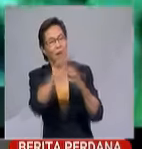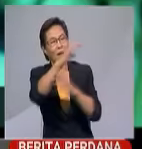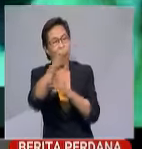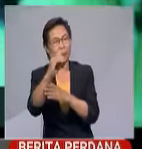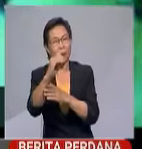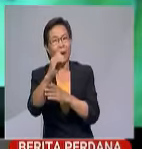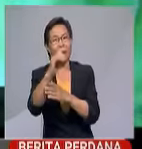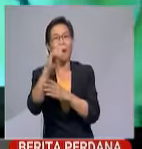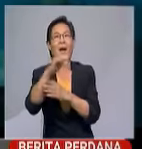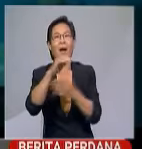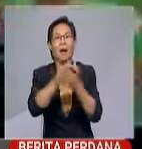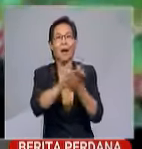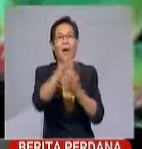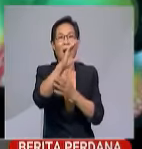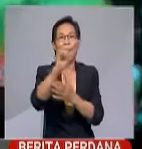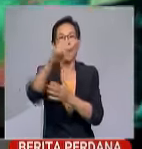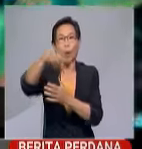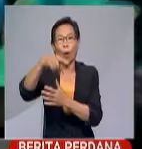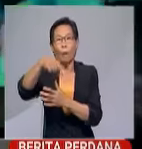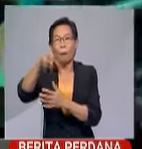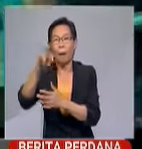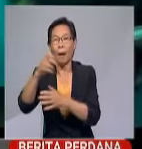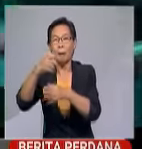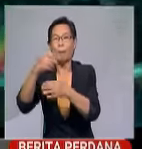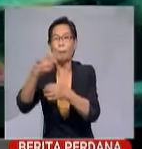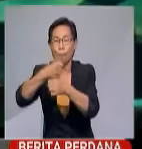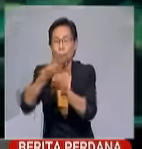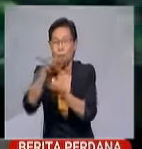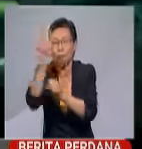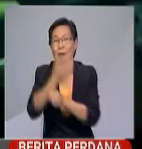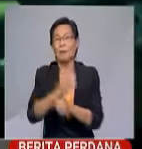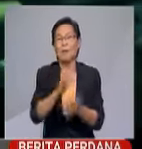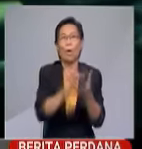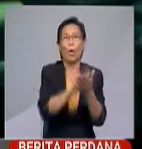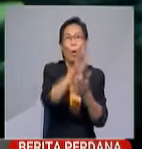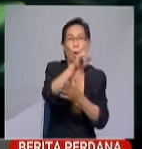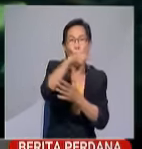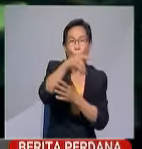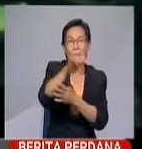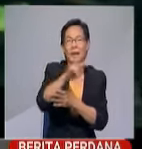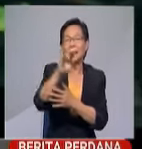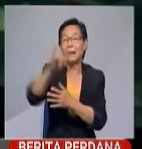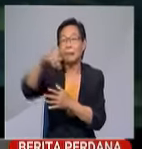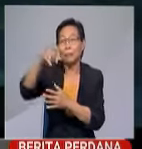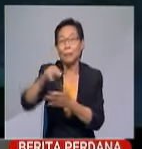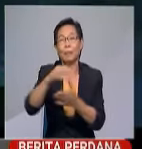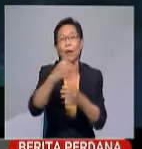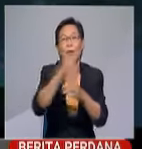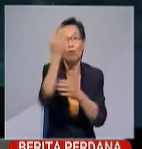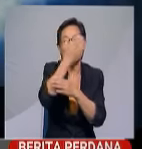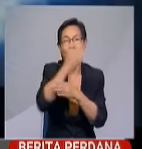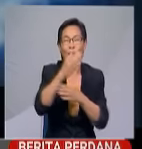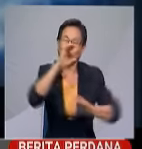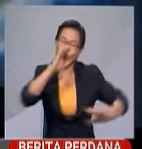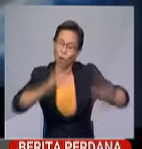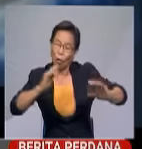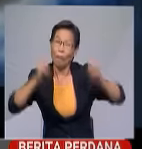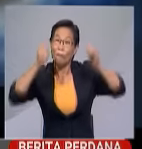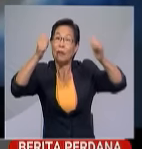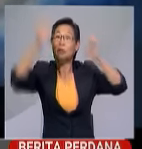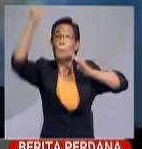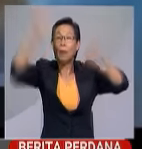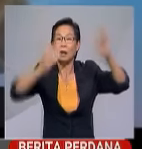syarikat Laskopak Production, penerbit filem Upin dan Ipin, Keris Siamang Tunggal, kerana menjadi filem animasi Malaysia